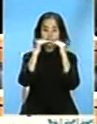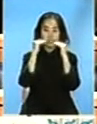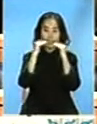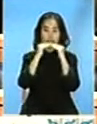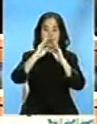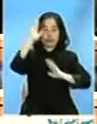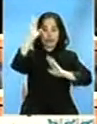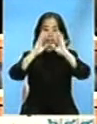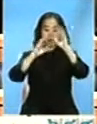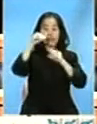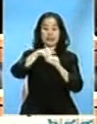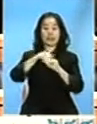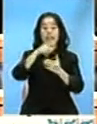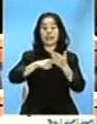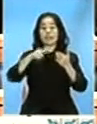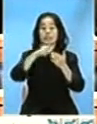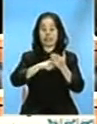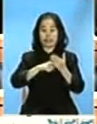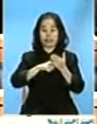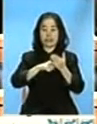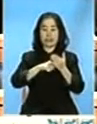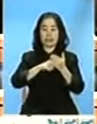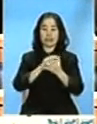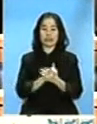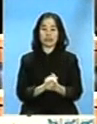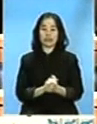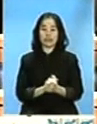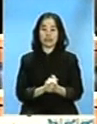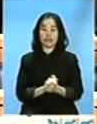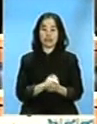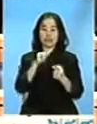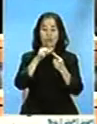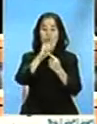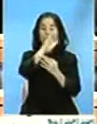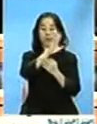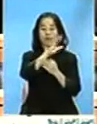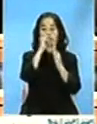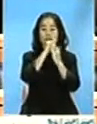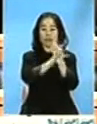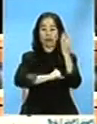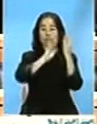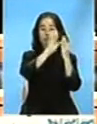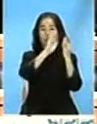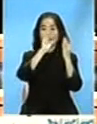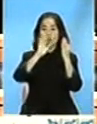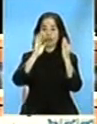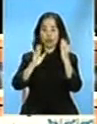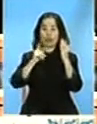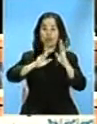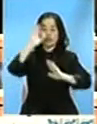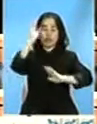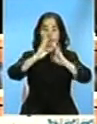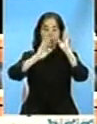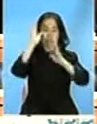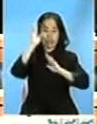เสียงลงคะแนนเลือกตั้งผู้สมัครรับเลือกตั้งในเขตเลือกตั้งนั้นได้1คนและใช้วิธีออกเสียงลงคะแนน